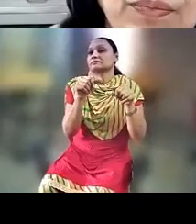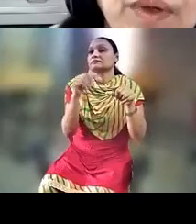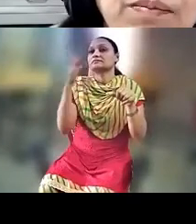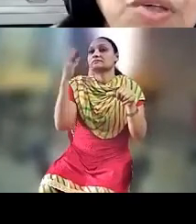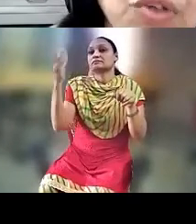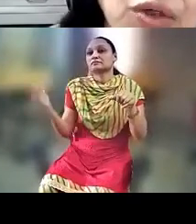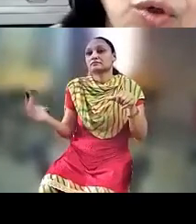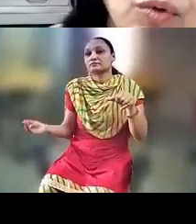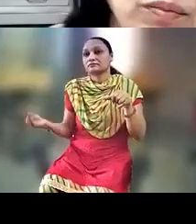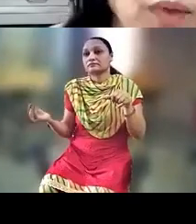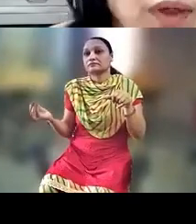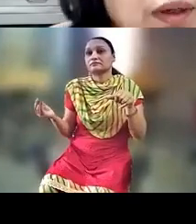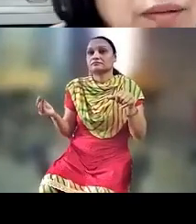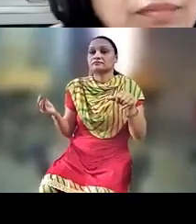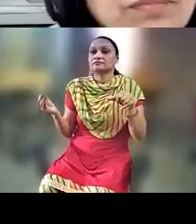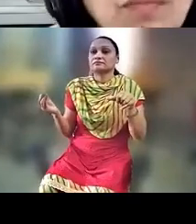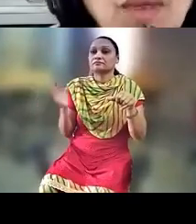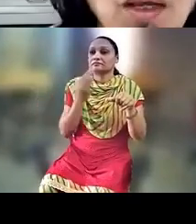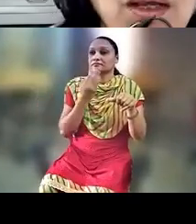हम बच्चे को